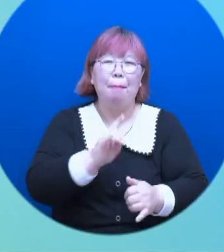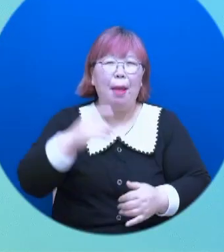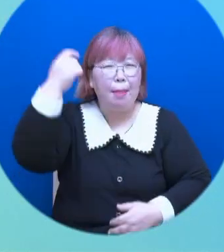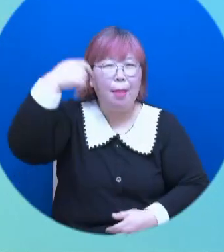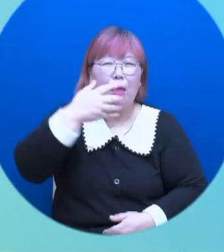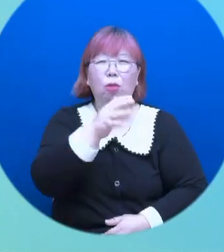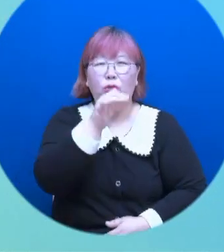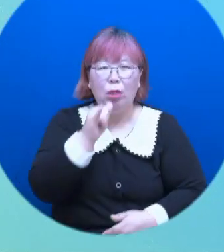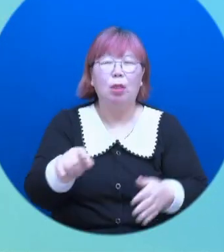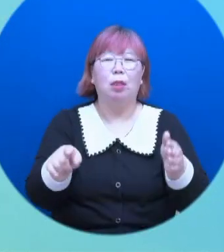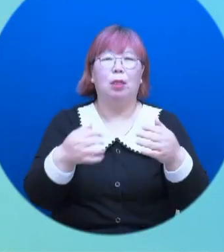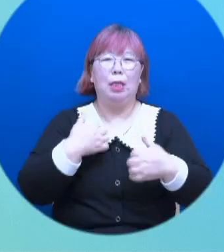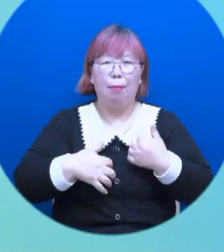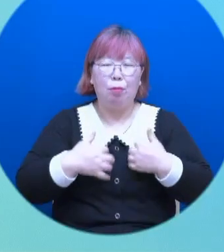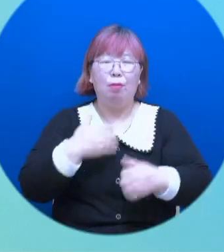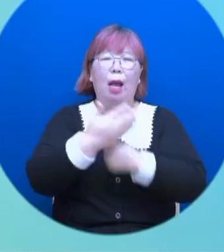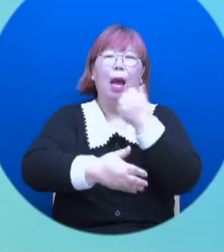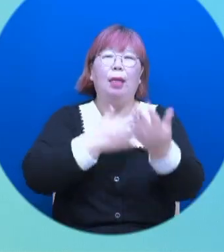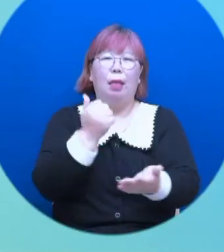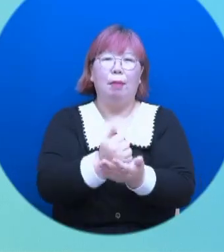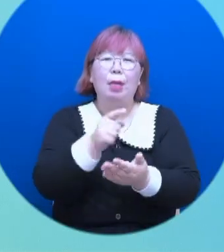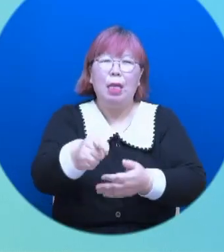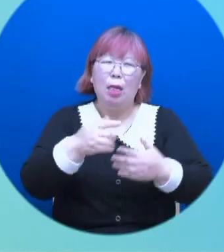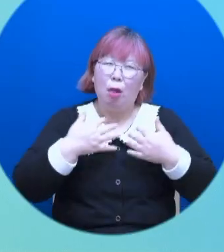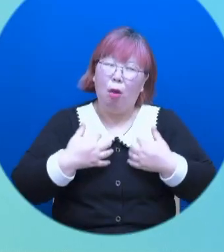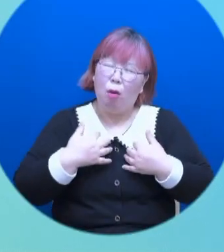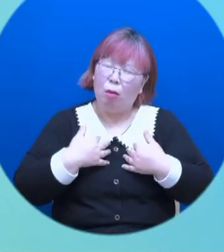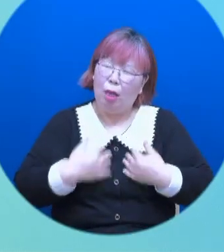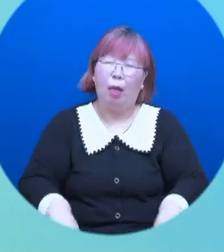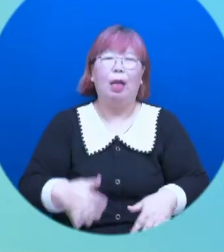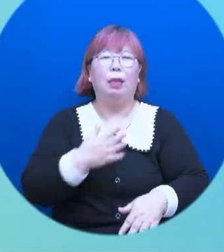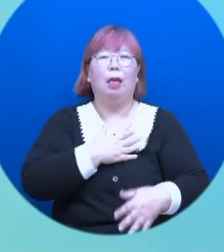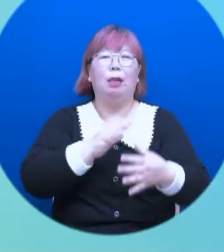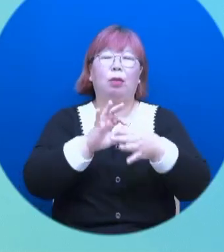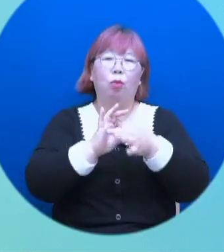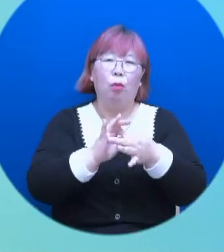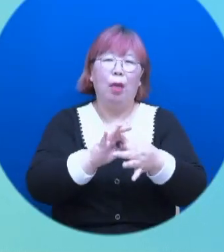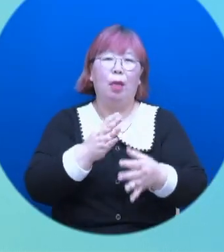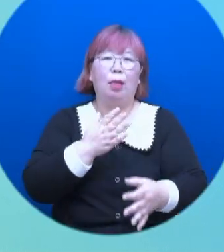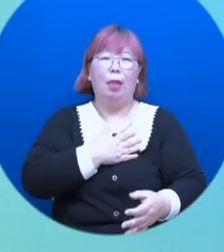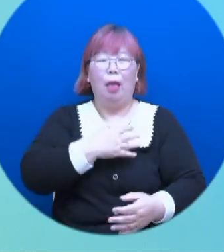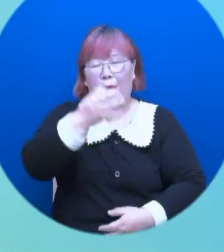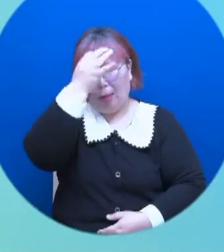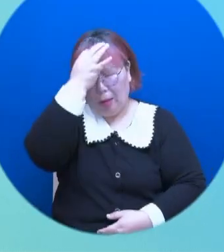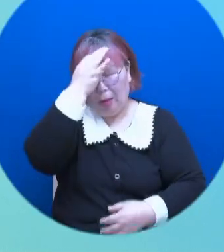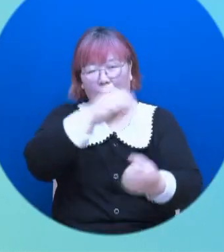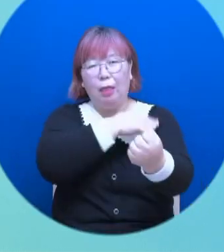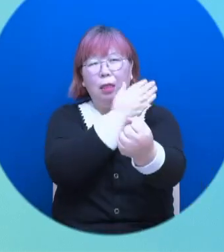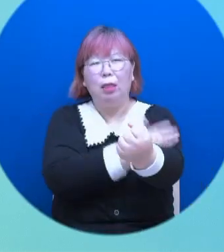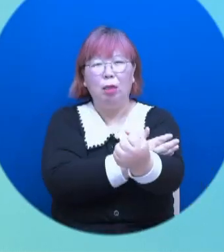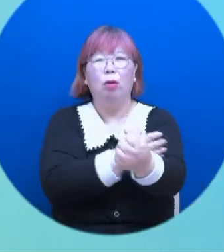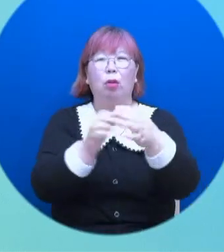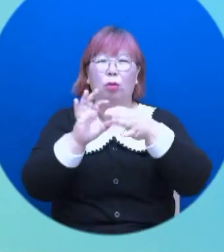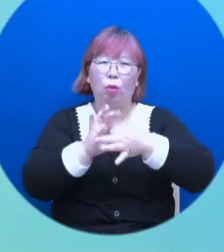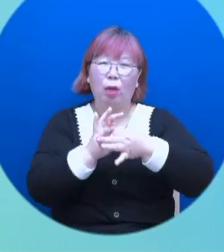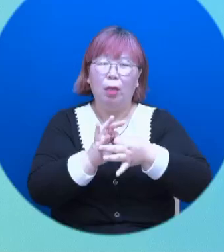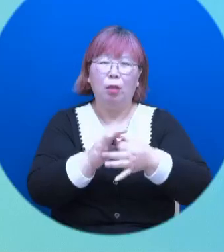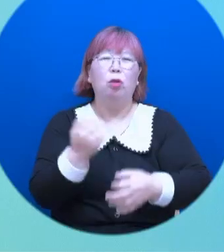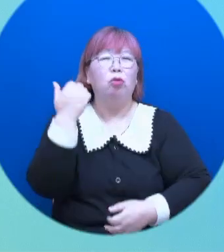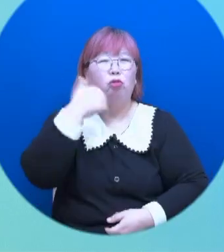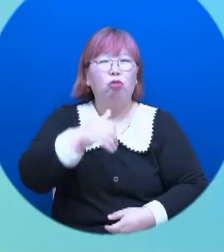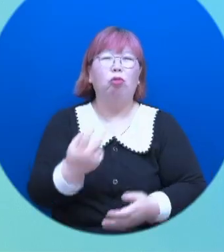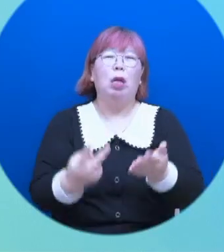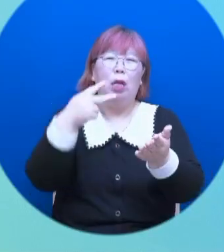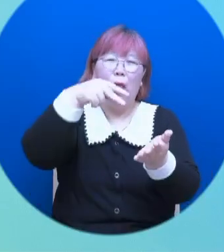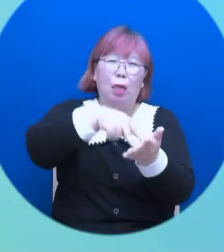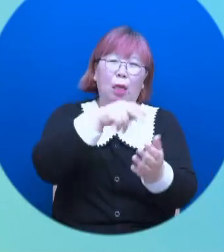있는 기쁨, 하나님이 이 연약한 나를 통해서, 나의 은사를 통해서 누군가를 일으키시는 거예요.